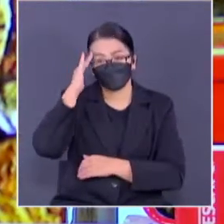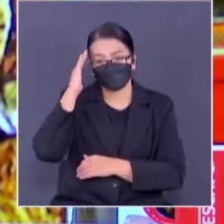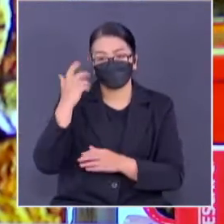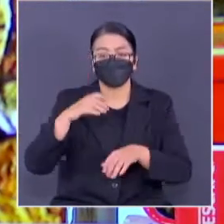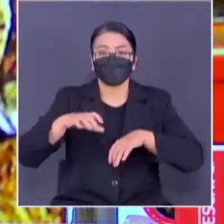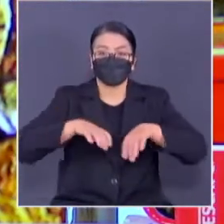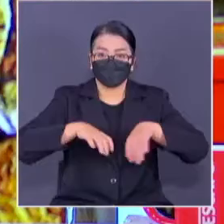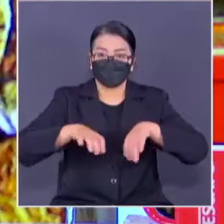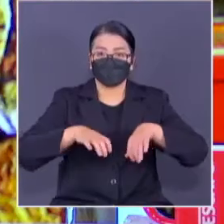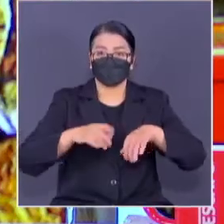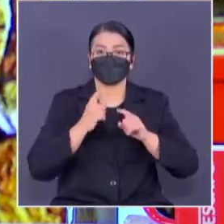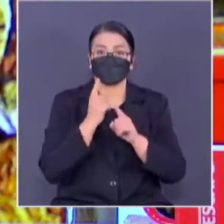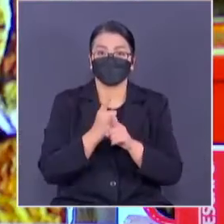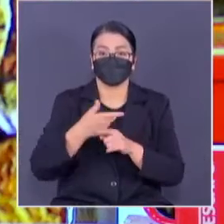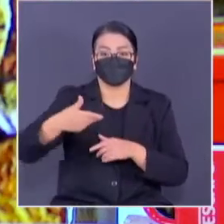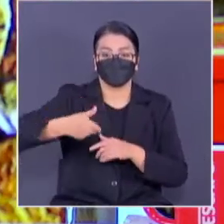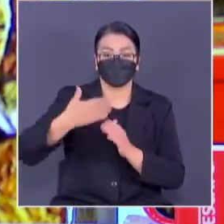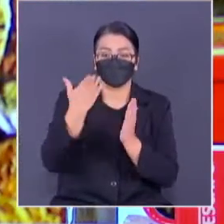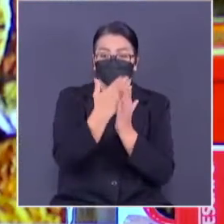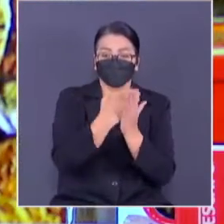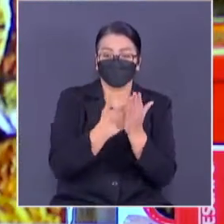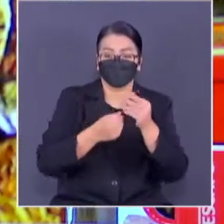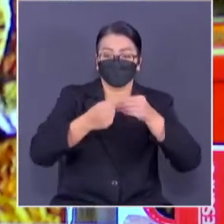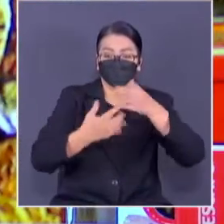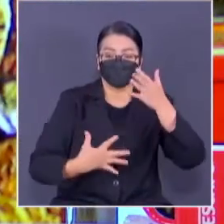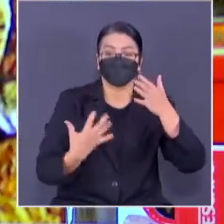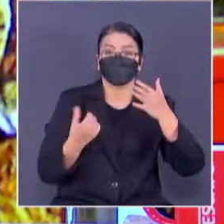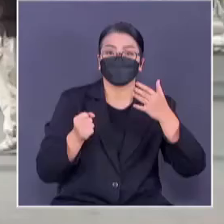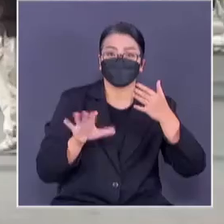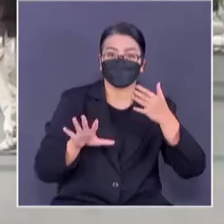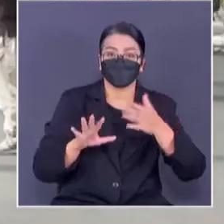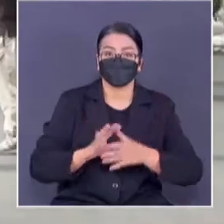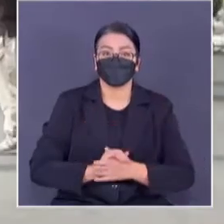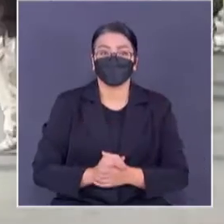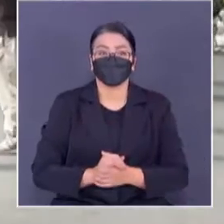ะดำเนินการตามข้อเรียกร้อง15ข้อของกลุ่ม P-Move ครับ